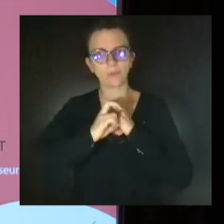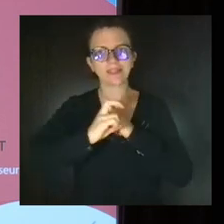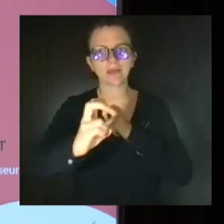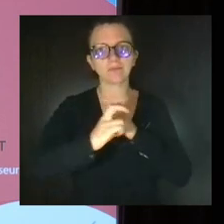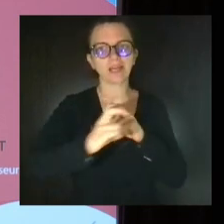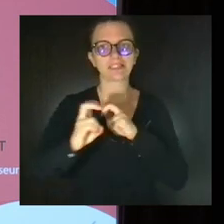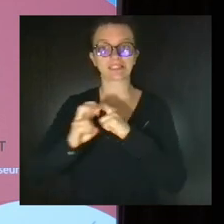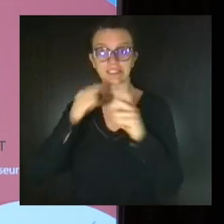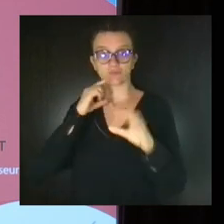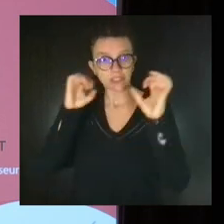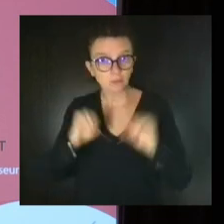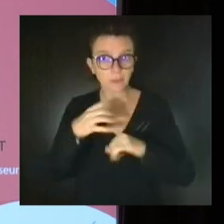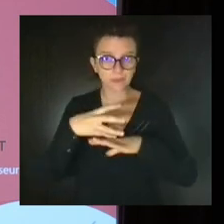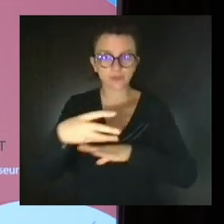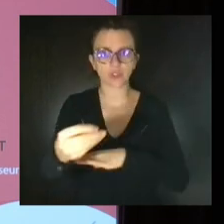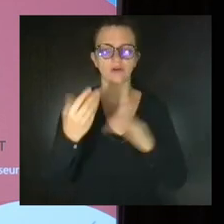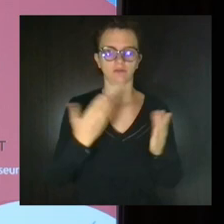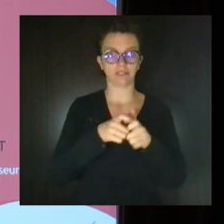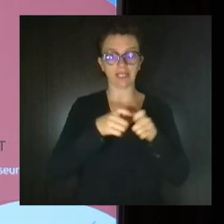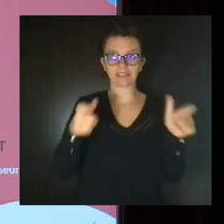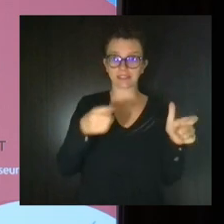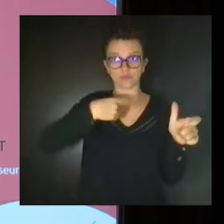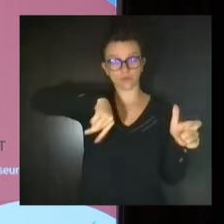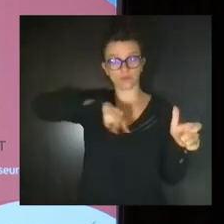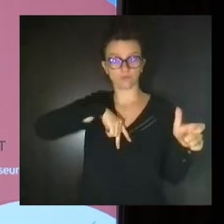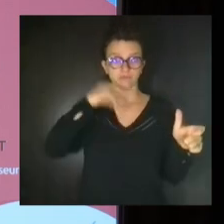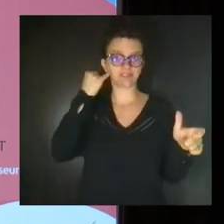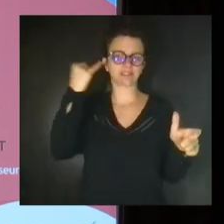sortir. Et donc, notre idée d'institut, pour terminer, pour ne pas prendre trop